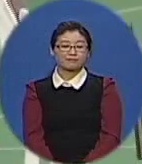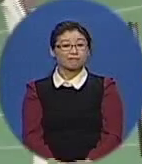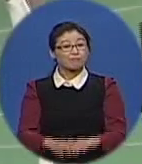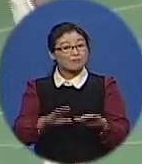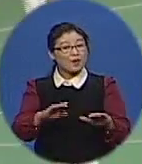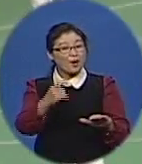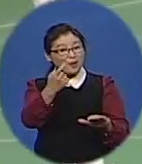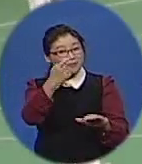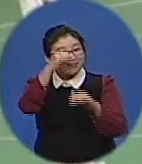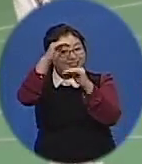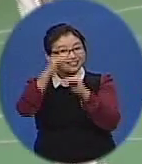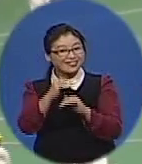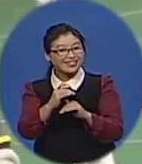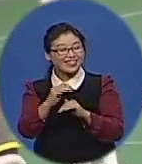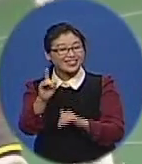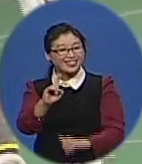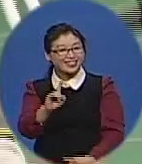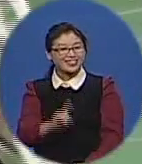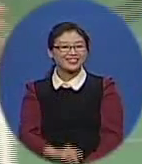하셨나요?